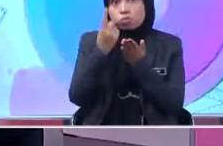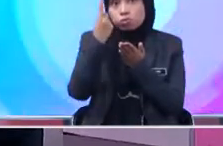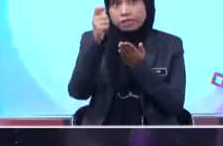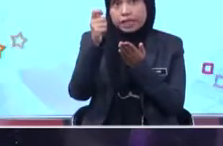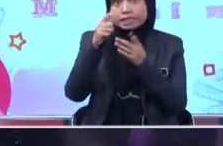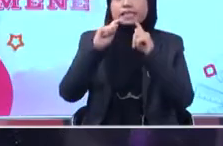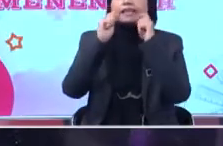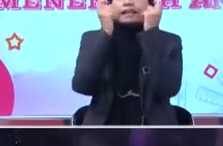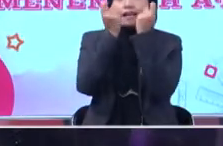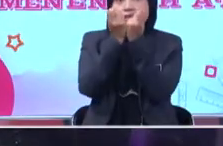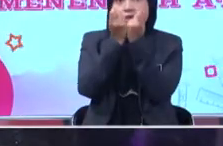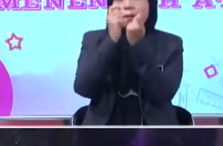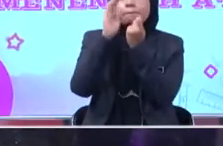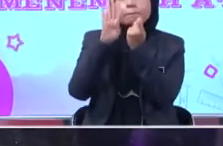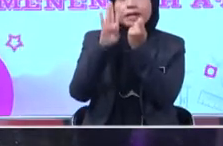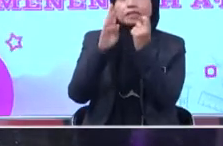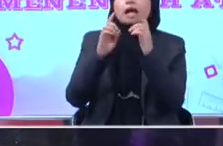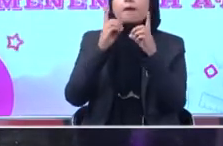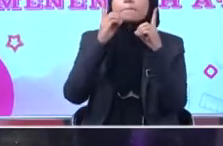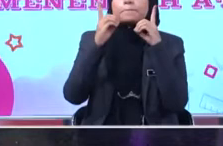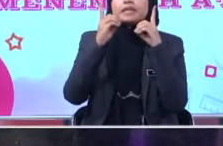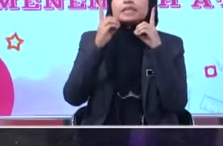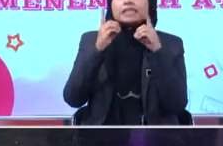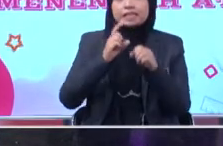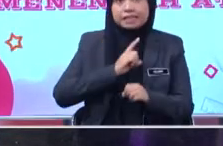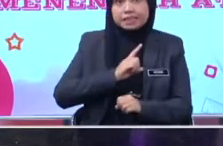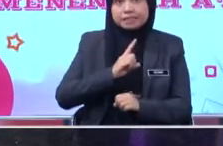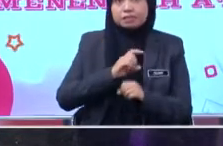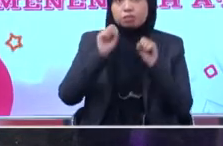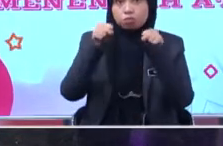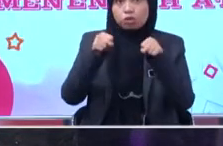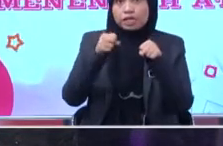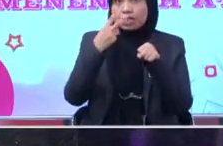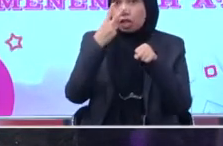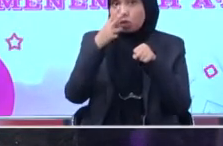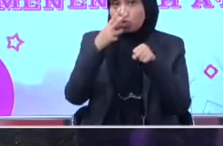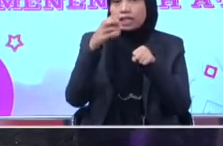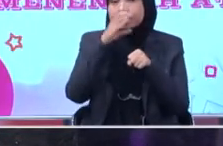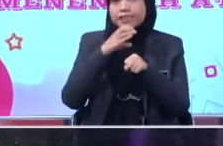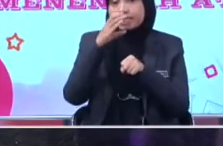tempat pedagang Islam Oke boleh buka buku teks ini mukesh